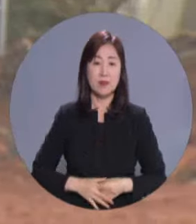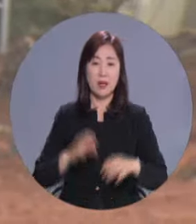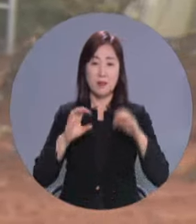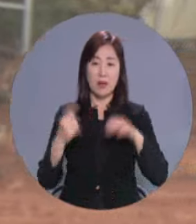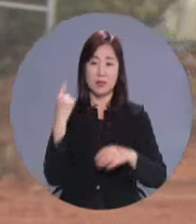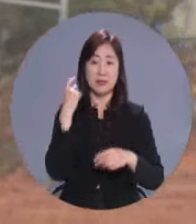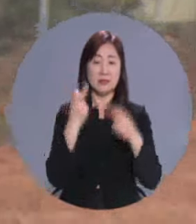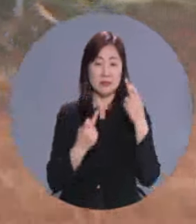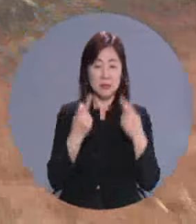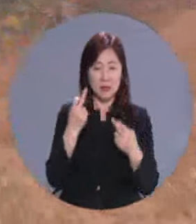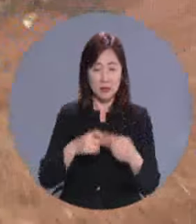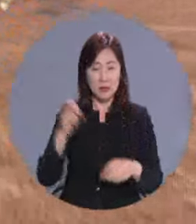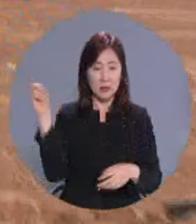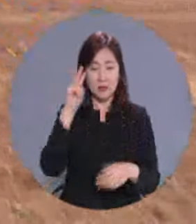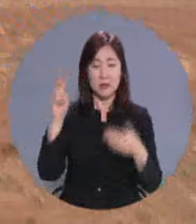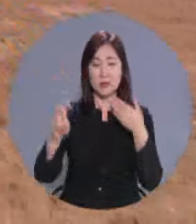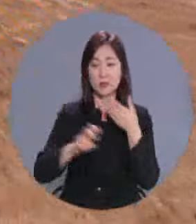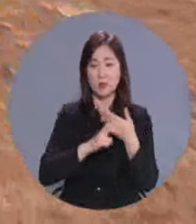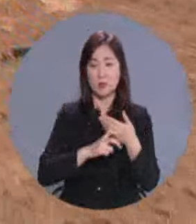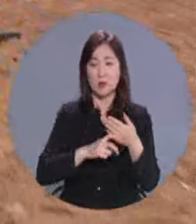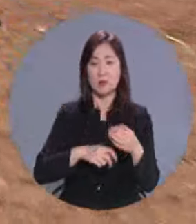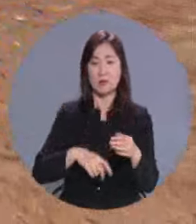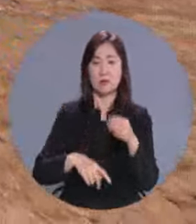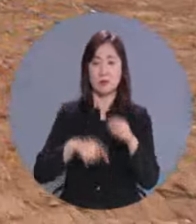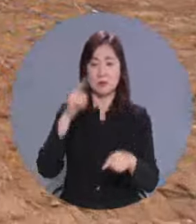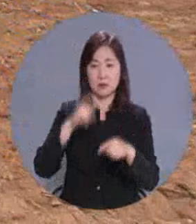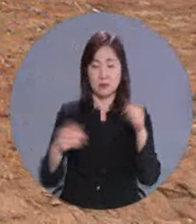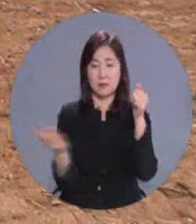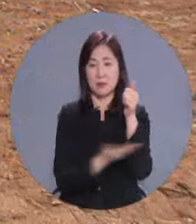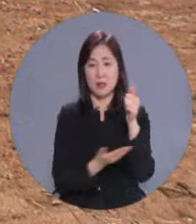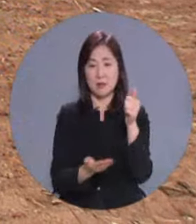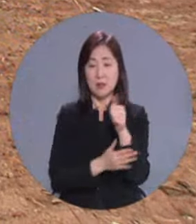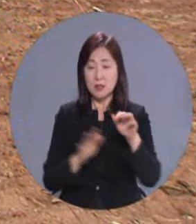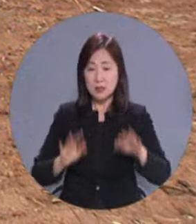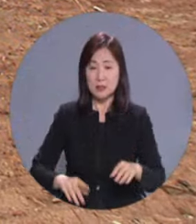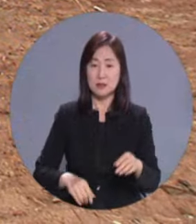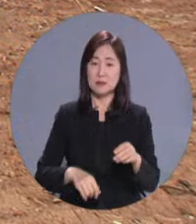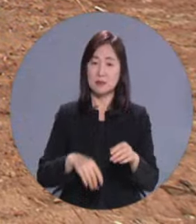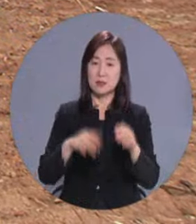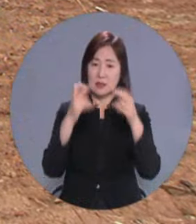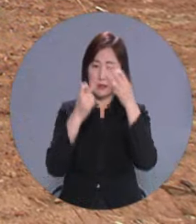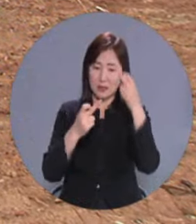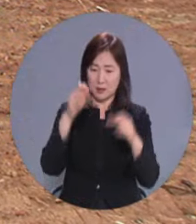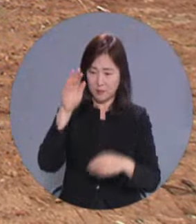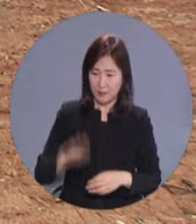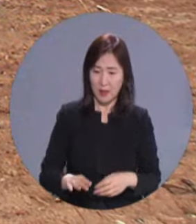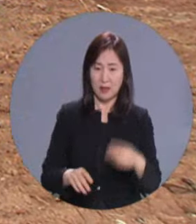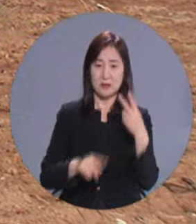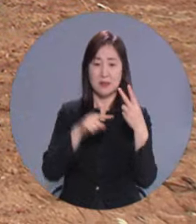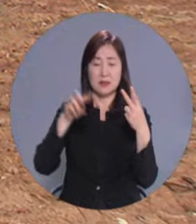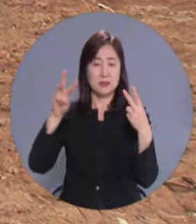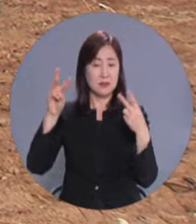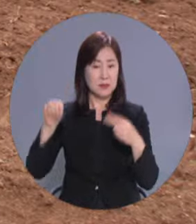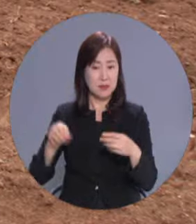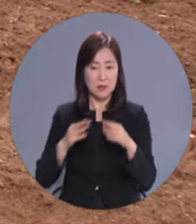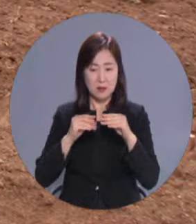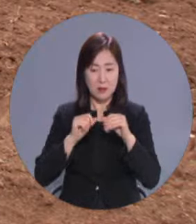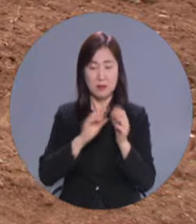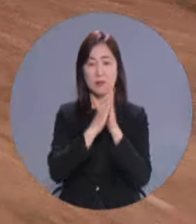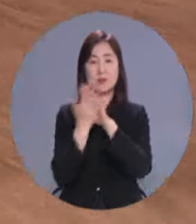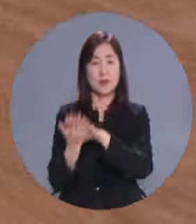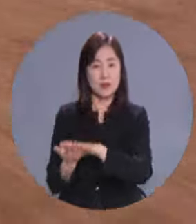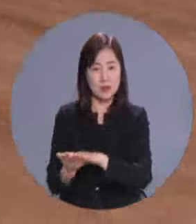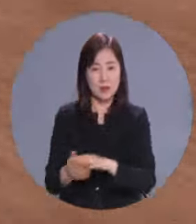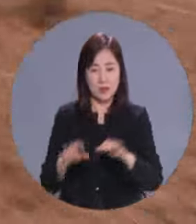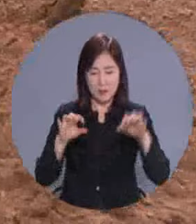있던 이곳이 무단으로 파헤쳐지는 보시는 것처럼 산의 높이는 2에서 3M 정도 더 낮아졌고 주변 땅은 모두 진흙으로 변해